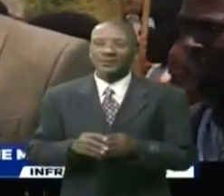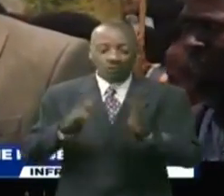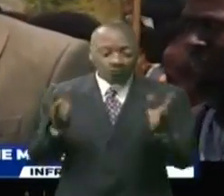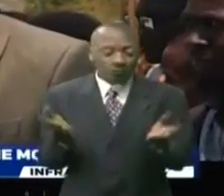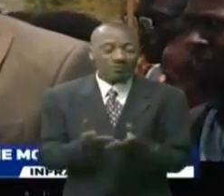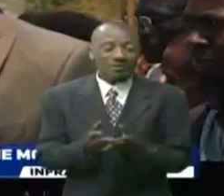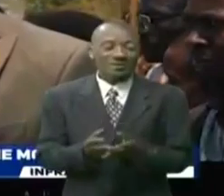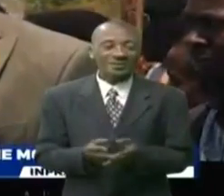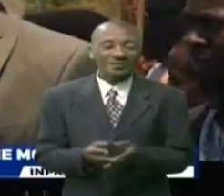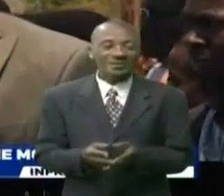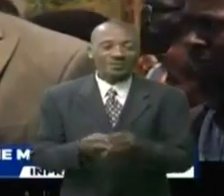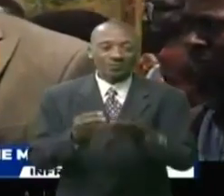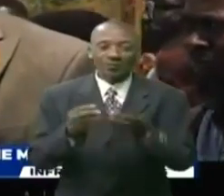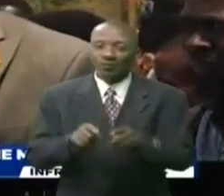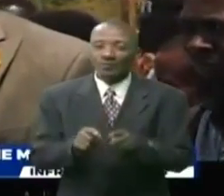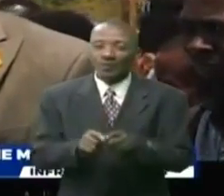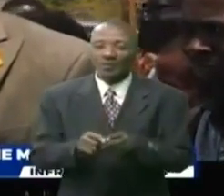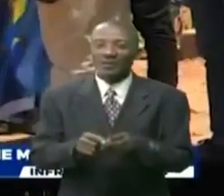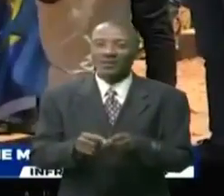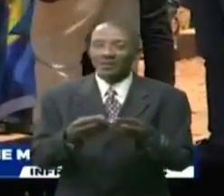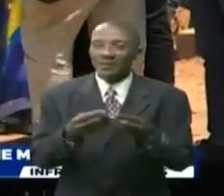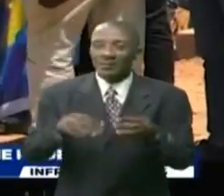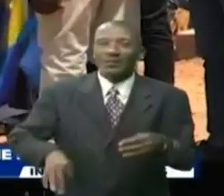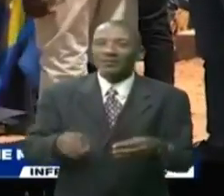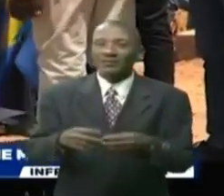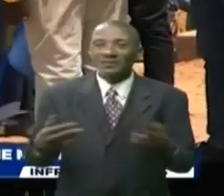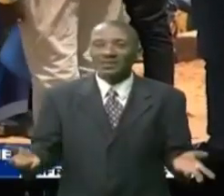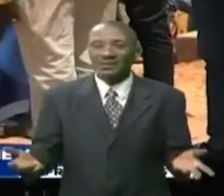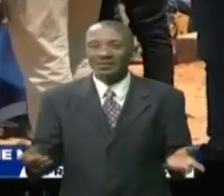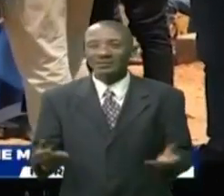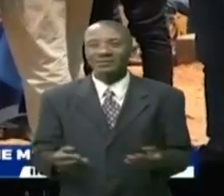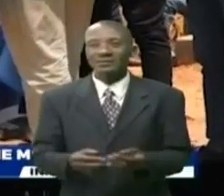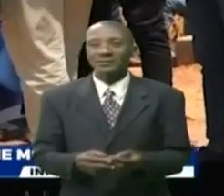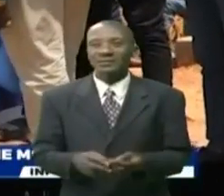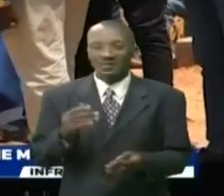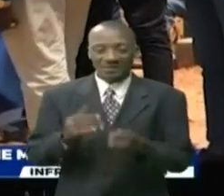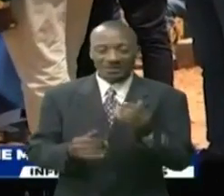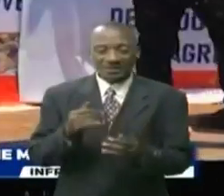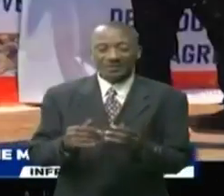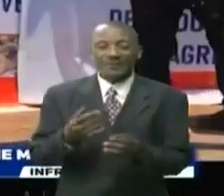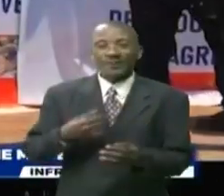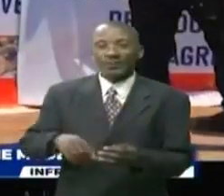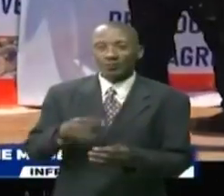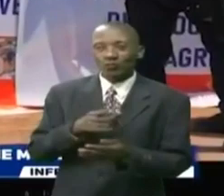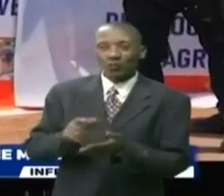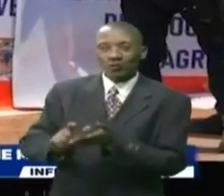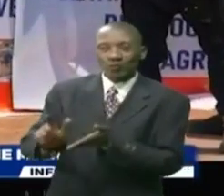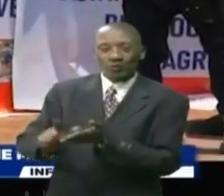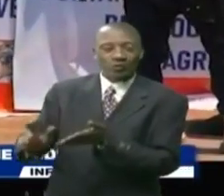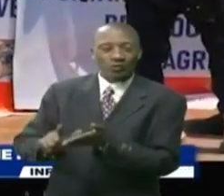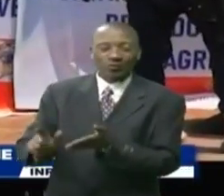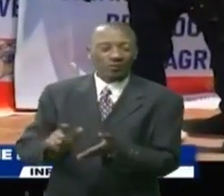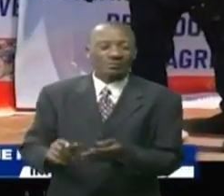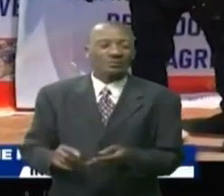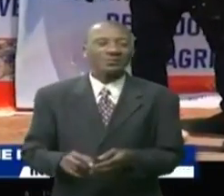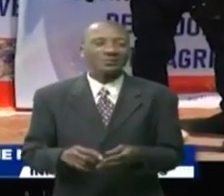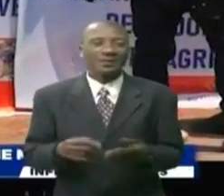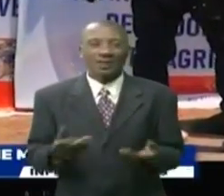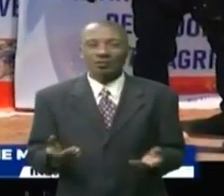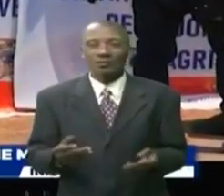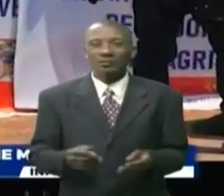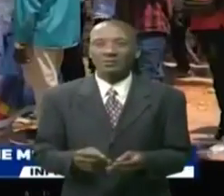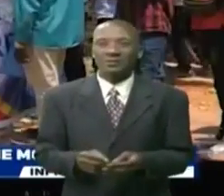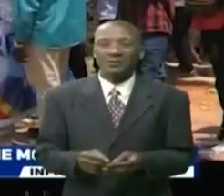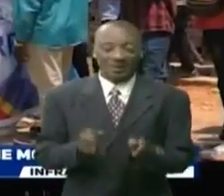bien la quantité de matière qu'on vendait auprès des acheteurs. C'est-à-dire d'abord en commençant par la balance et puis la teneur même